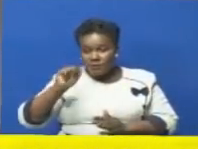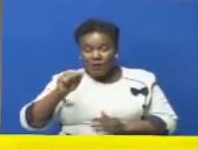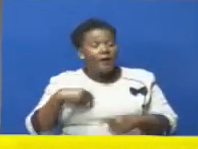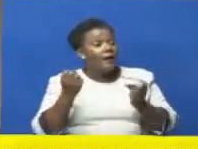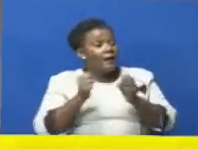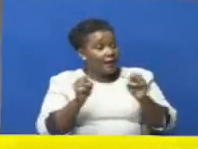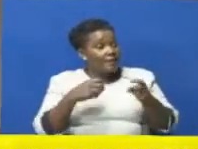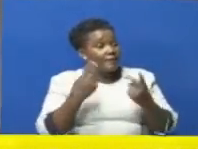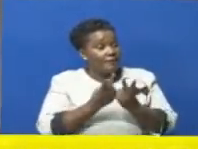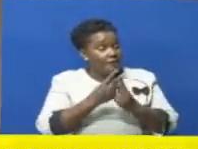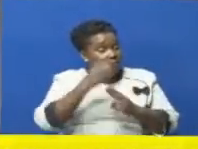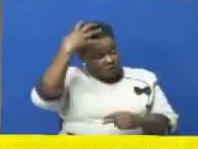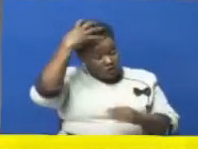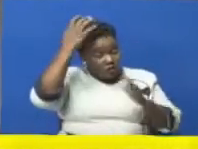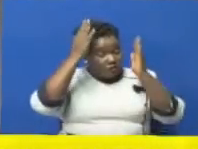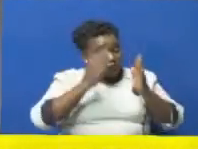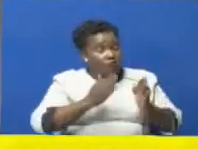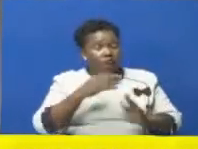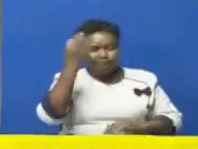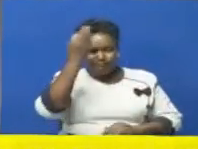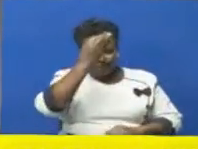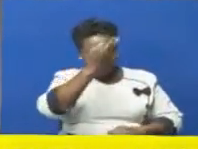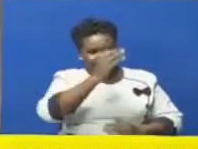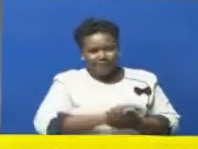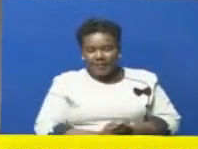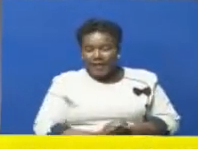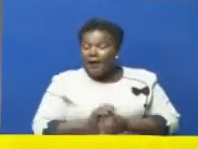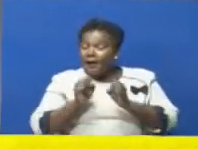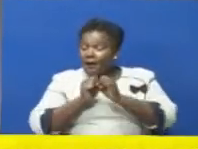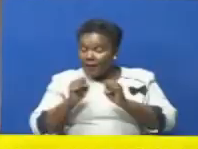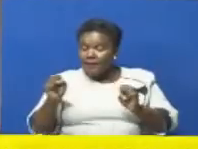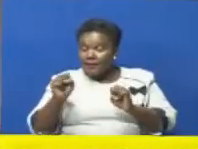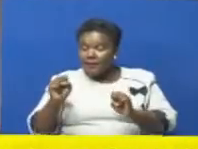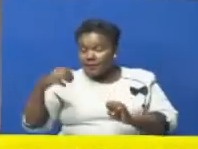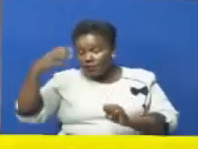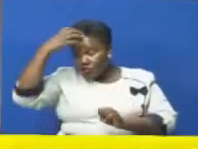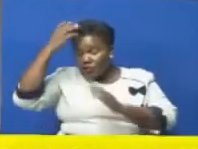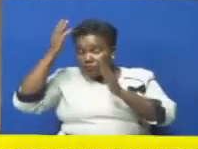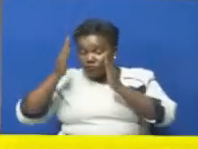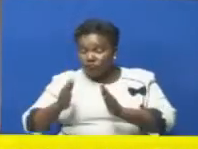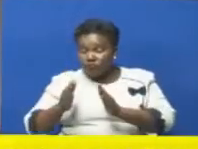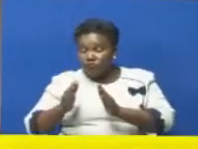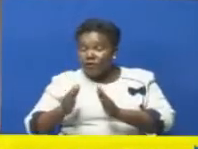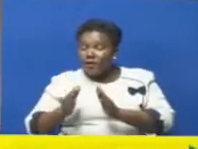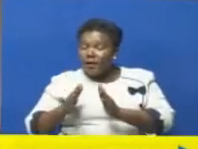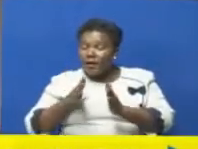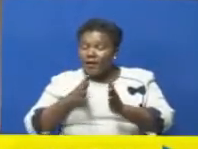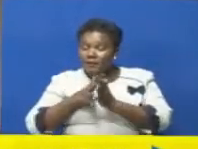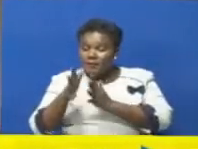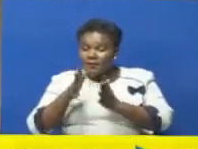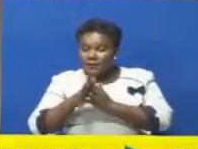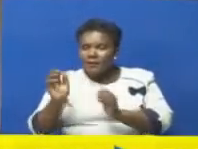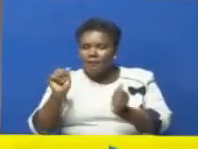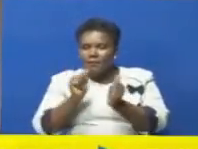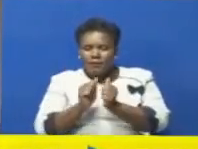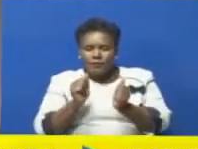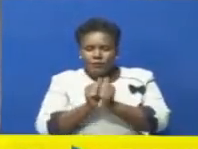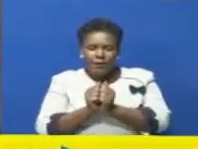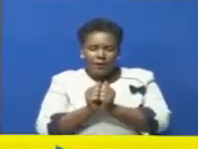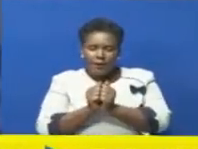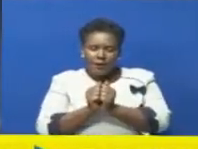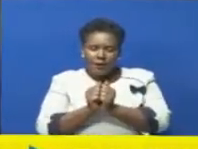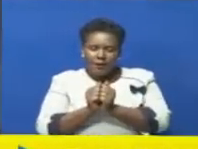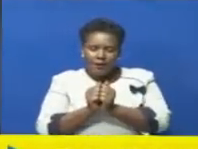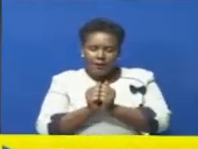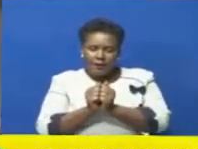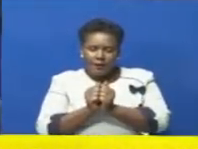hapa. Moja aliyoligusa mufti ni Maulidi na maendeleo ya uchumi. Mheshimiwa mufti. Asalamu alaykum. Wa alaykum